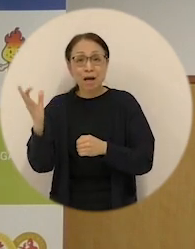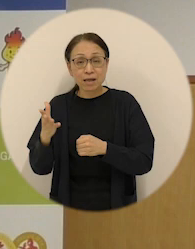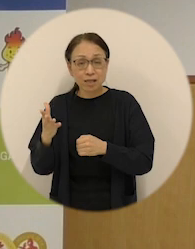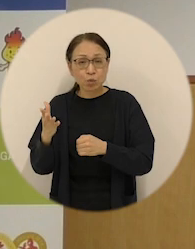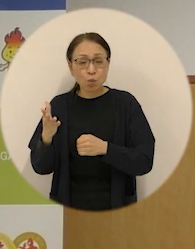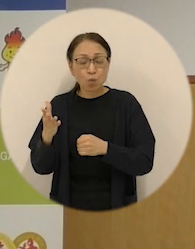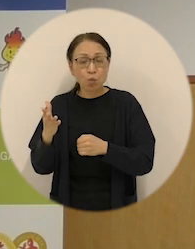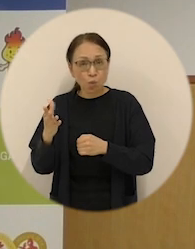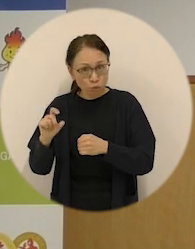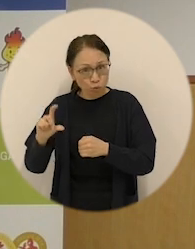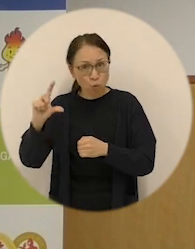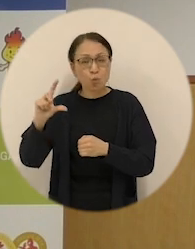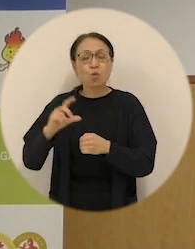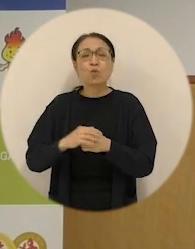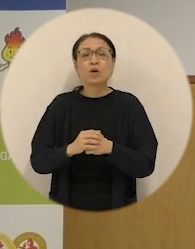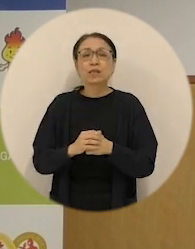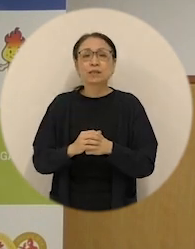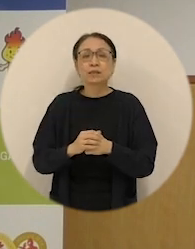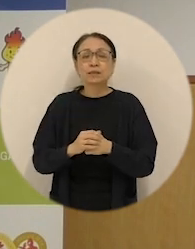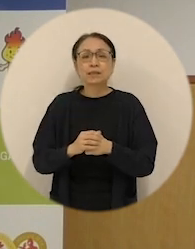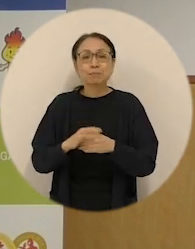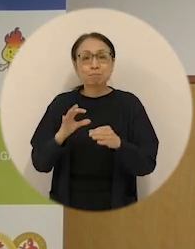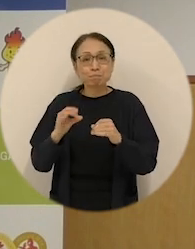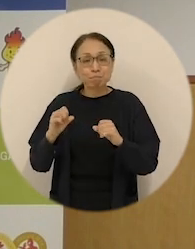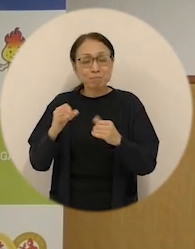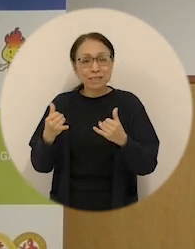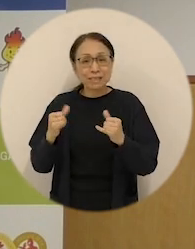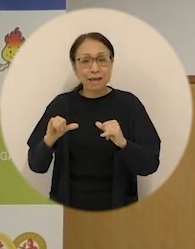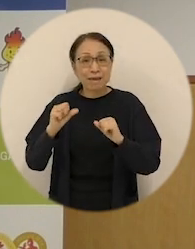29.1% の増、民生費は